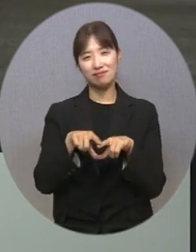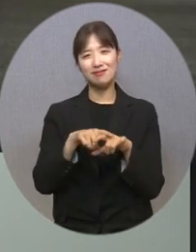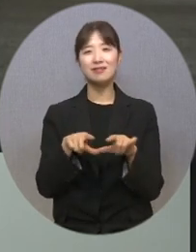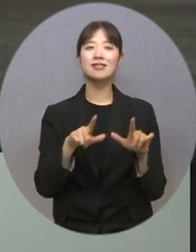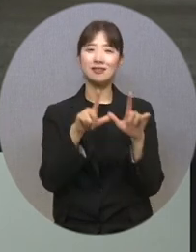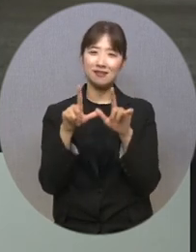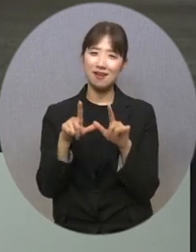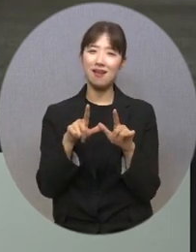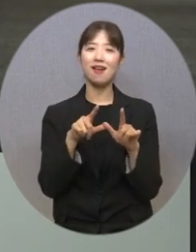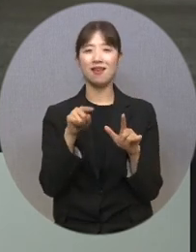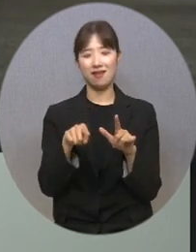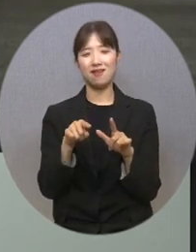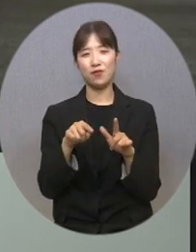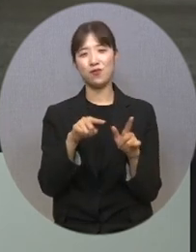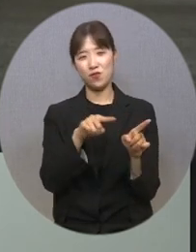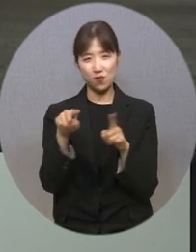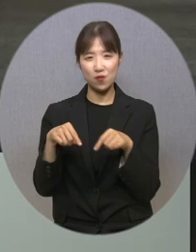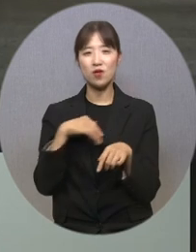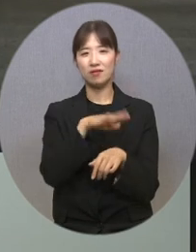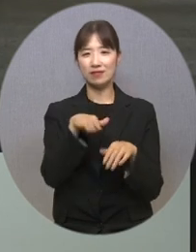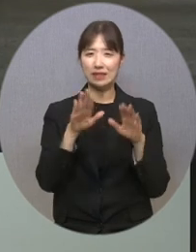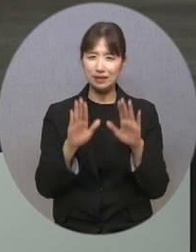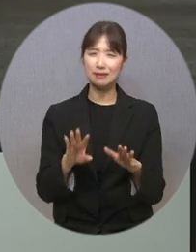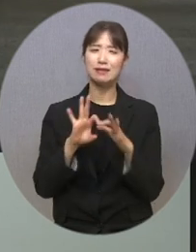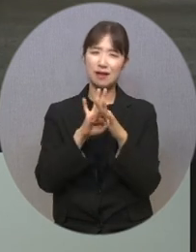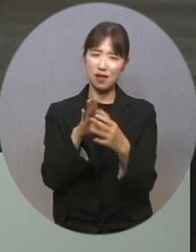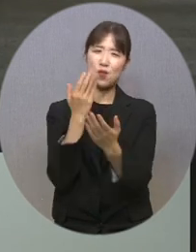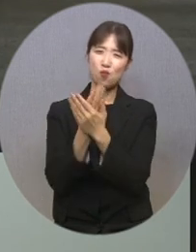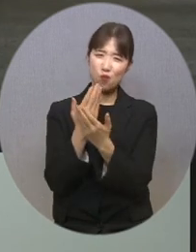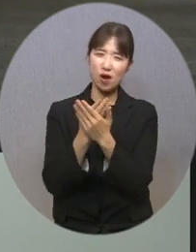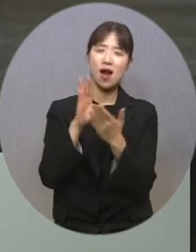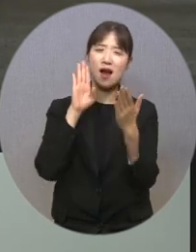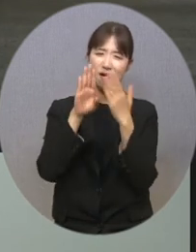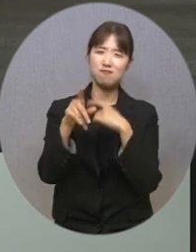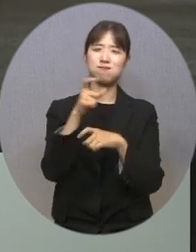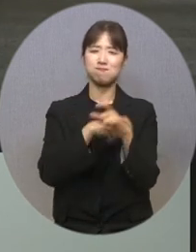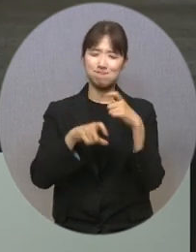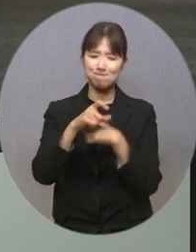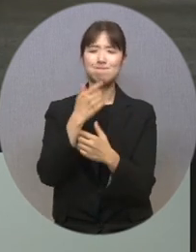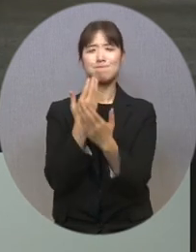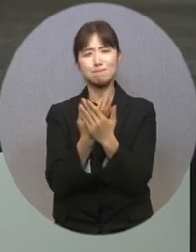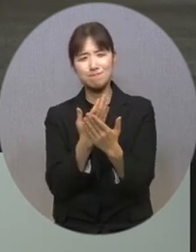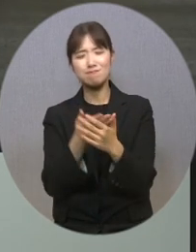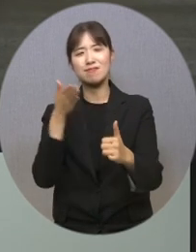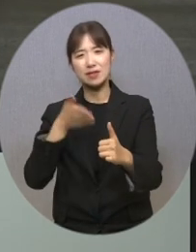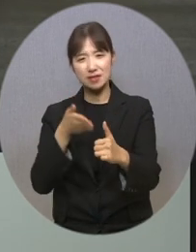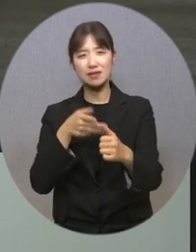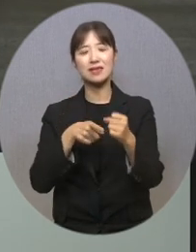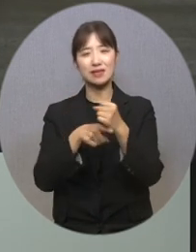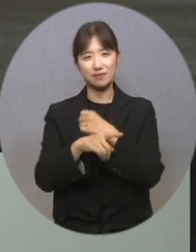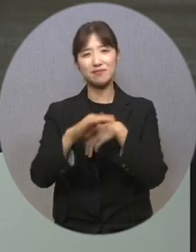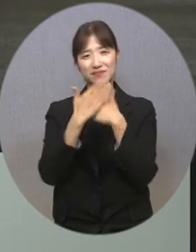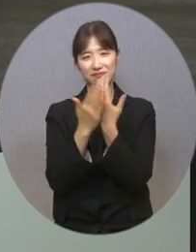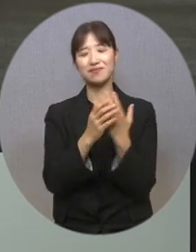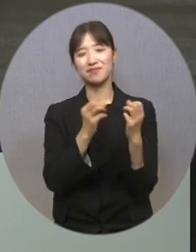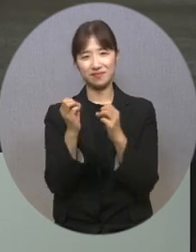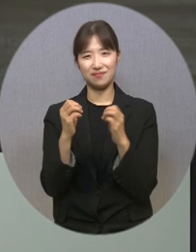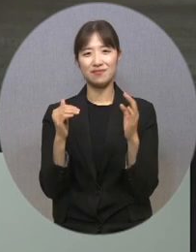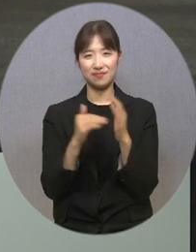통해서 지금껏 저희가 계속 요구해 왔고 앞으로 목소릴 내에 여러 가지 의미를 좀 얘기해